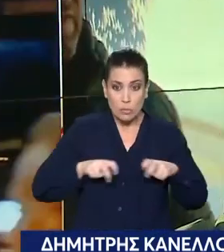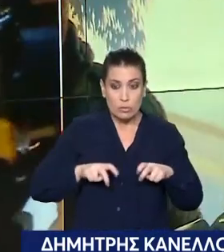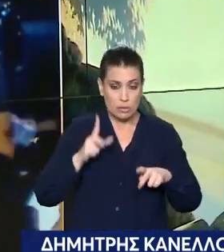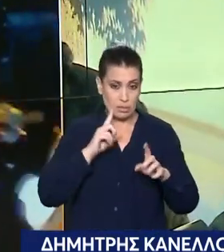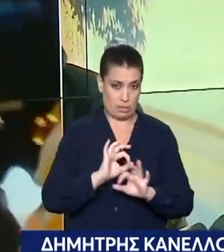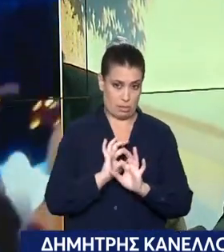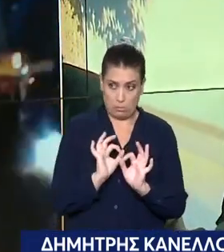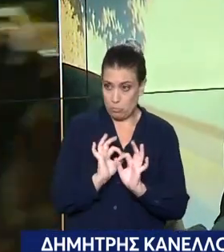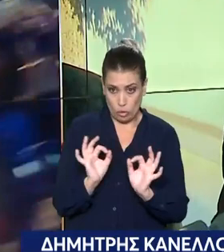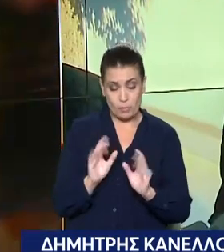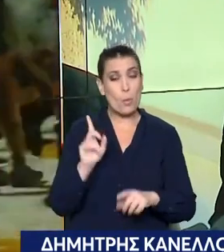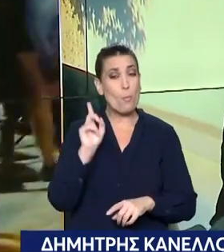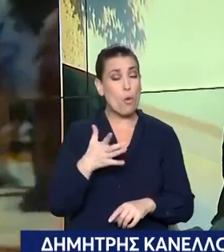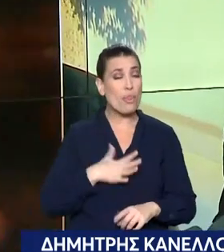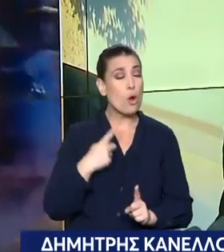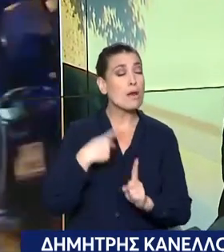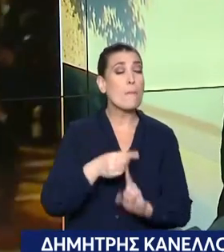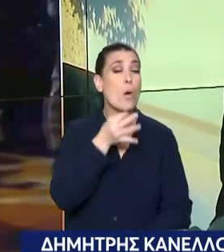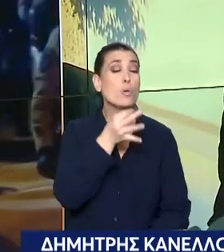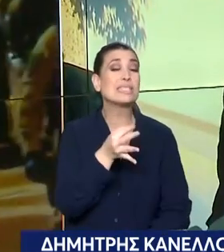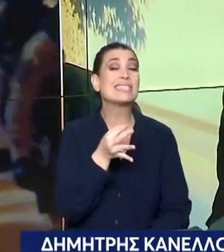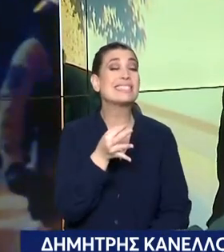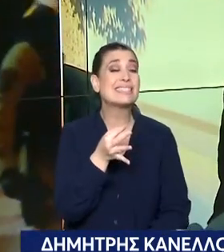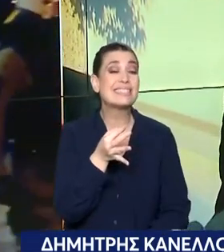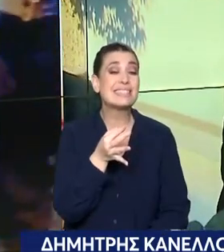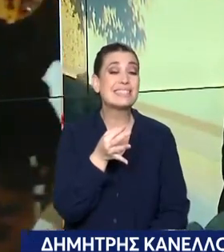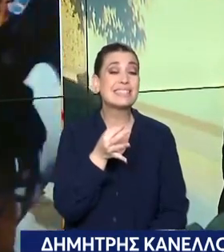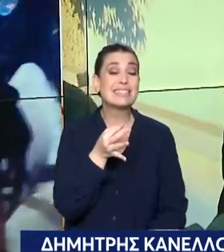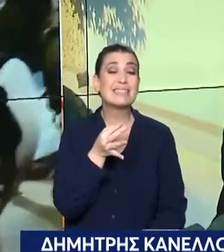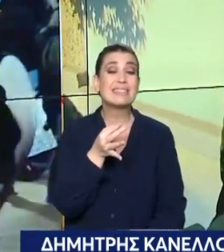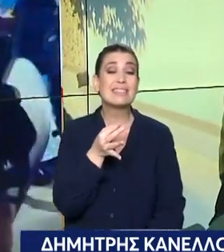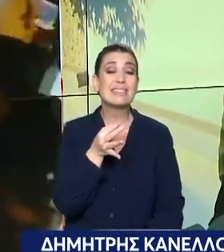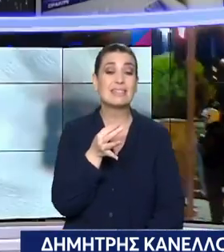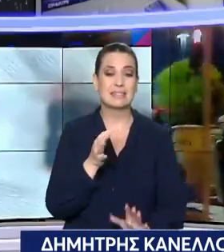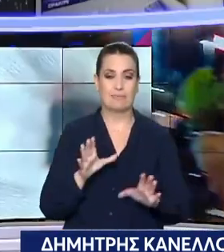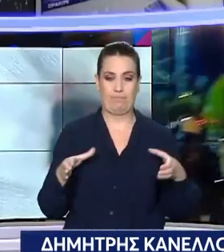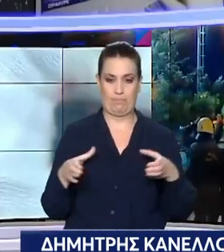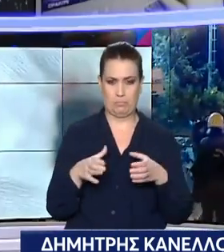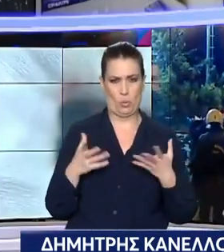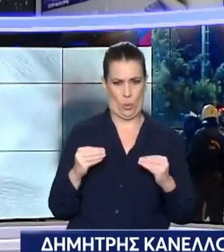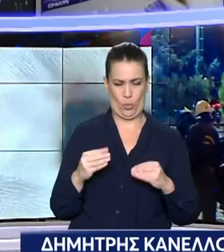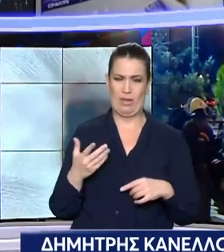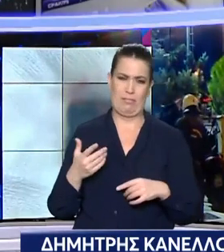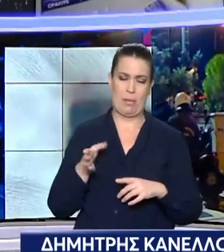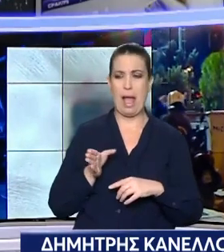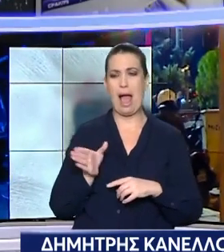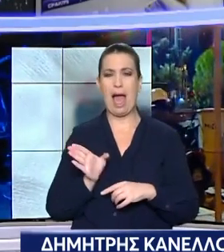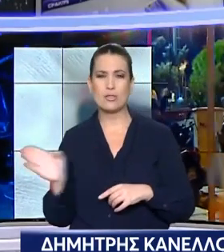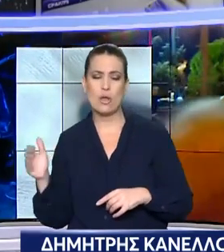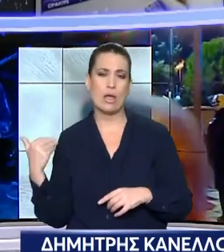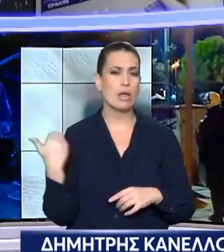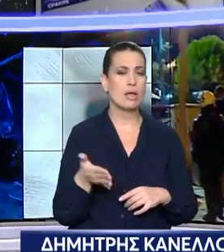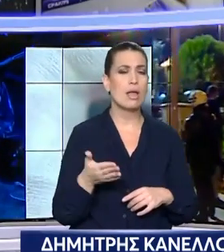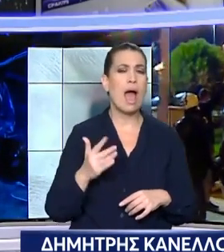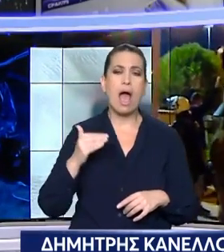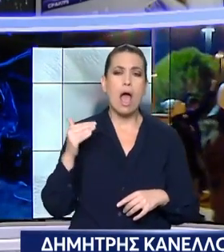λίγο να εστιάσω και να τονίσω το εξής. Ότι κατόπιν όλων αυτών, άπασες οι είσοδοι και έξοδοι του κλειστού γυμναστηρίου του Ρέντι Μελίνα Μερκούρη αποκλείστηκαν